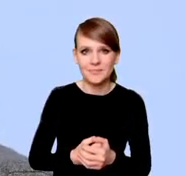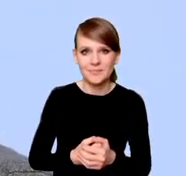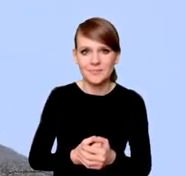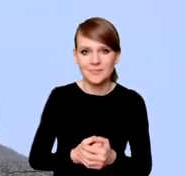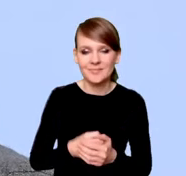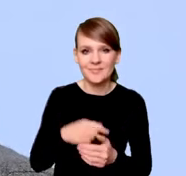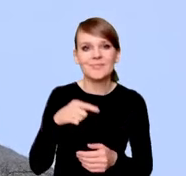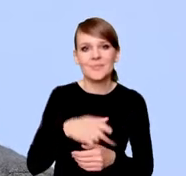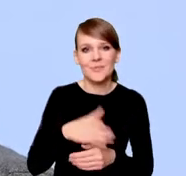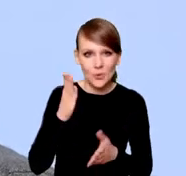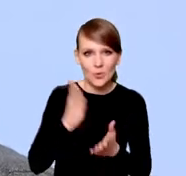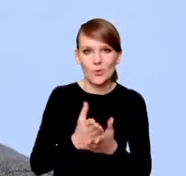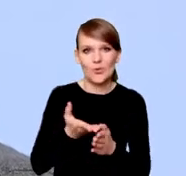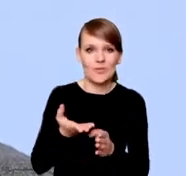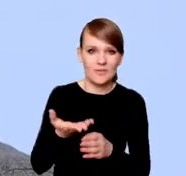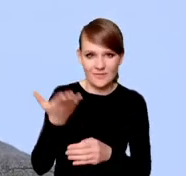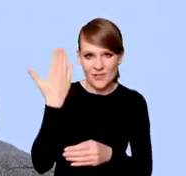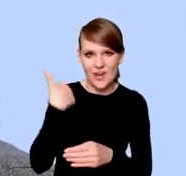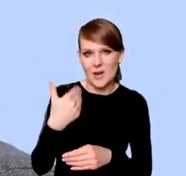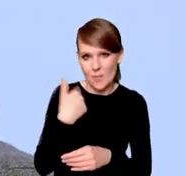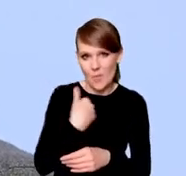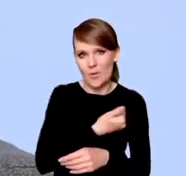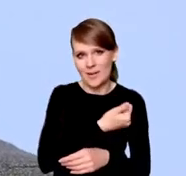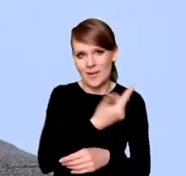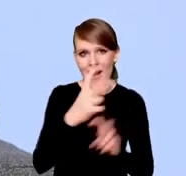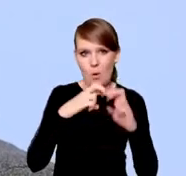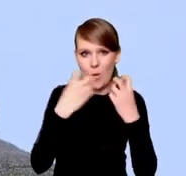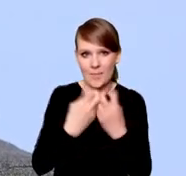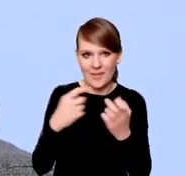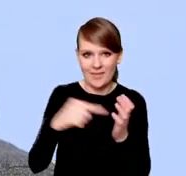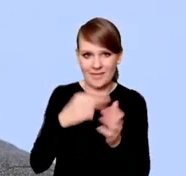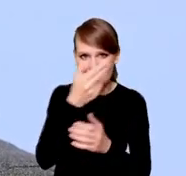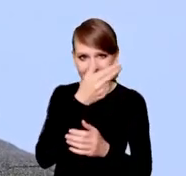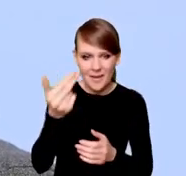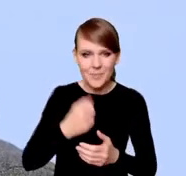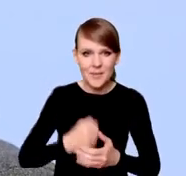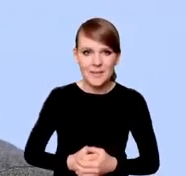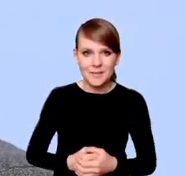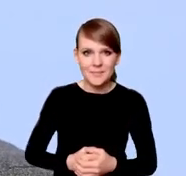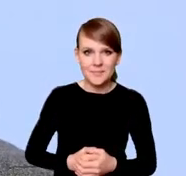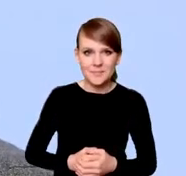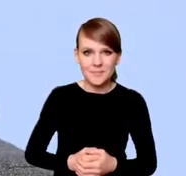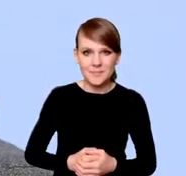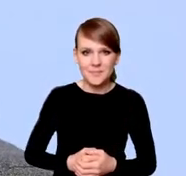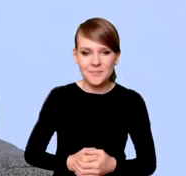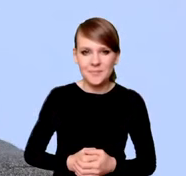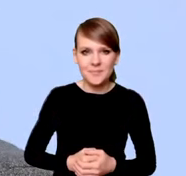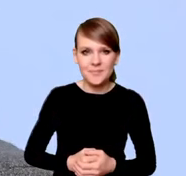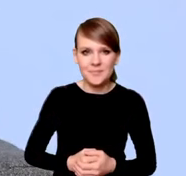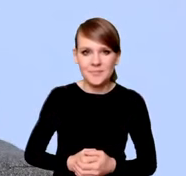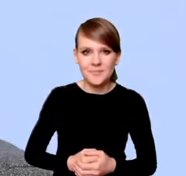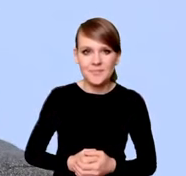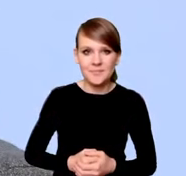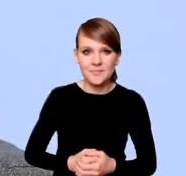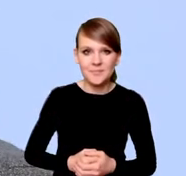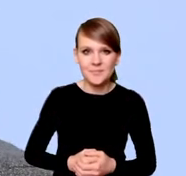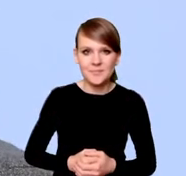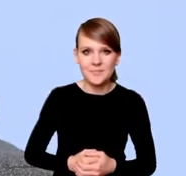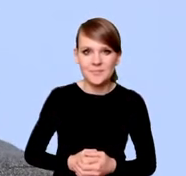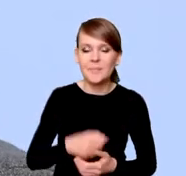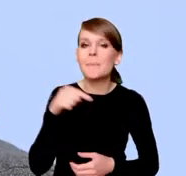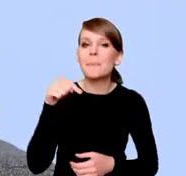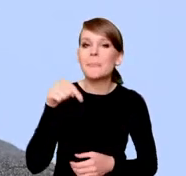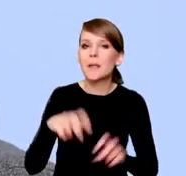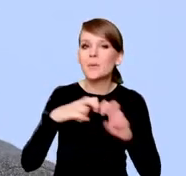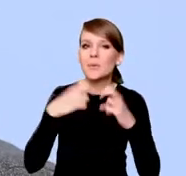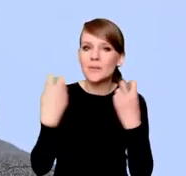webinarium poświęcone właśnie temu zagadnieniu. Natomiast to webinarium jest o tyle charakterystyczne,